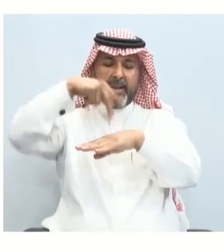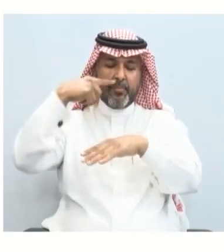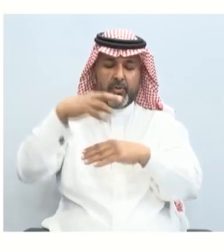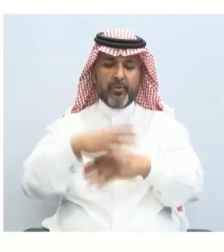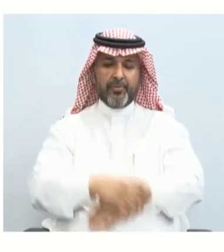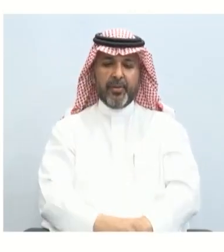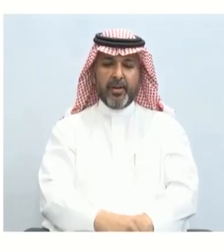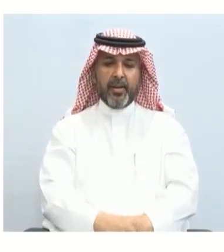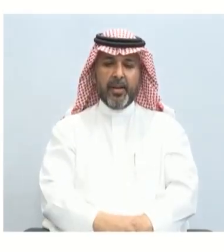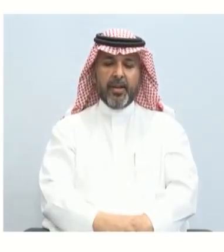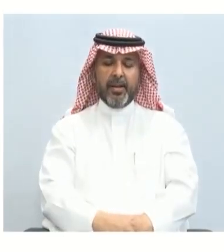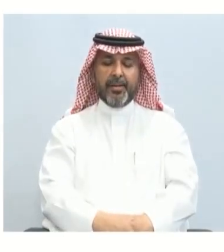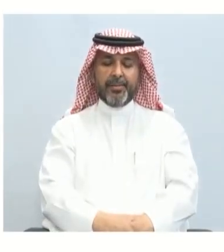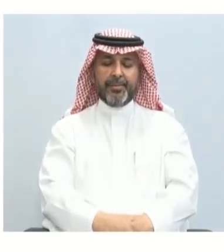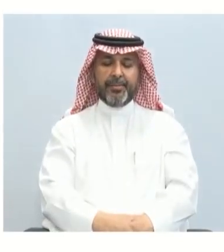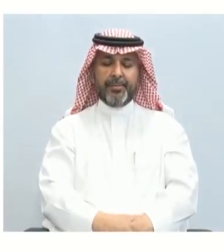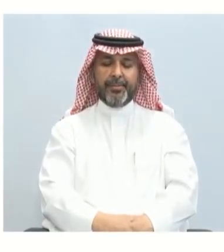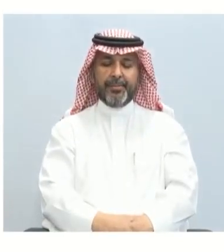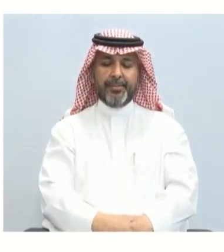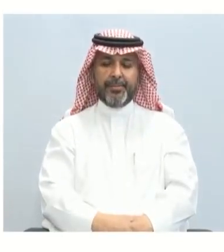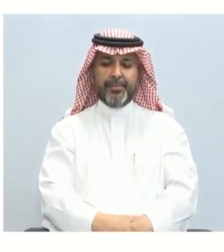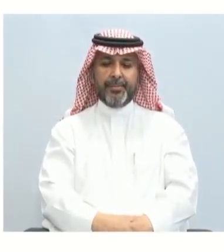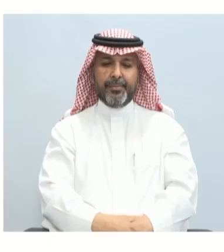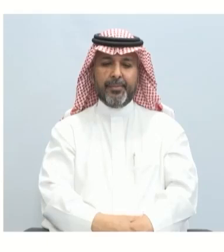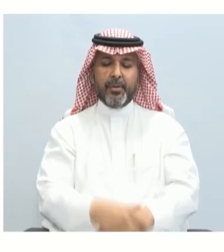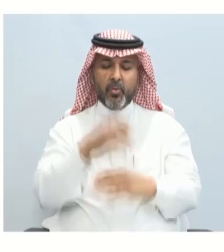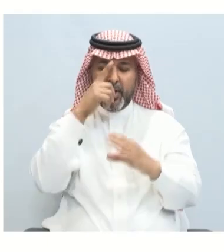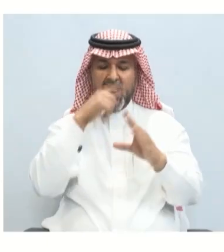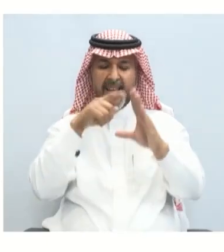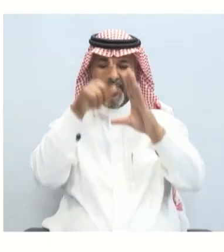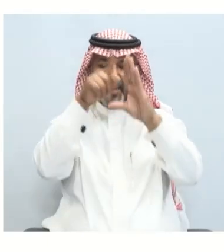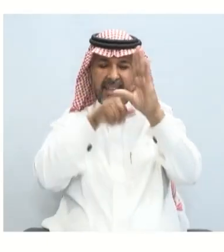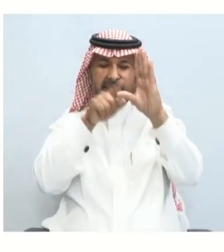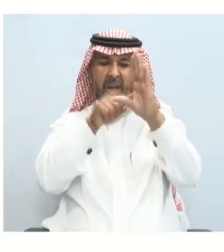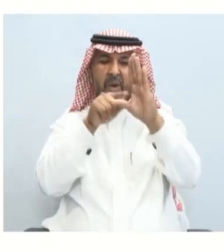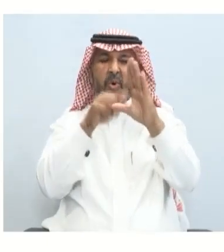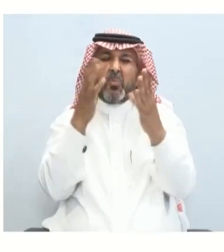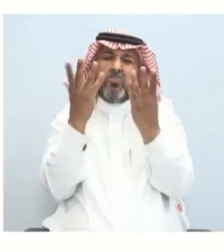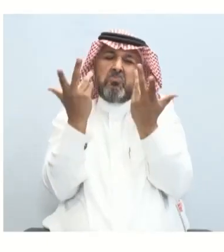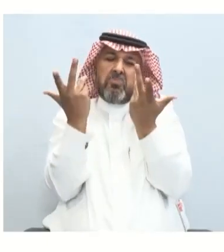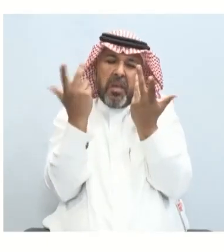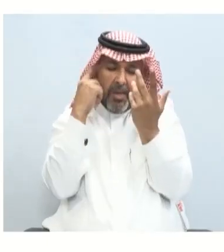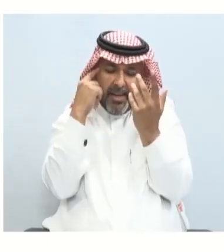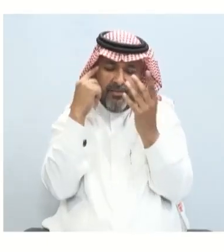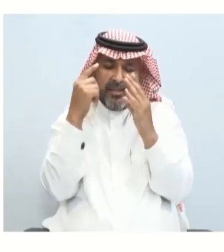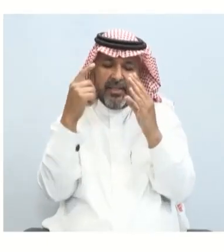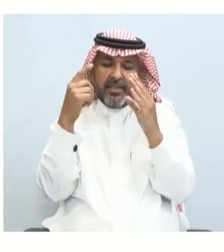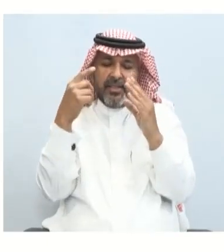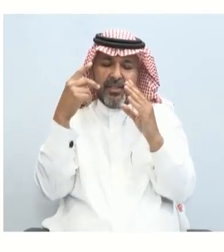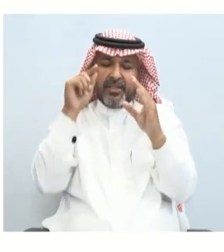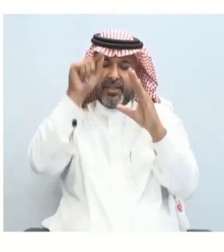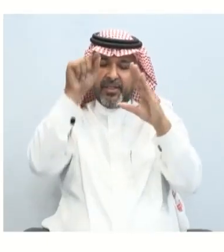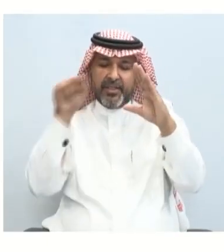اللي يكون مجهوله زاويه مجهوله يعني يكون مجهول هو زاويه مجهوله ونستخدم فيها طبعا